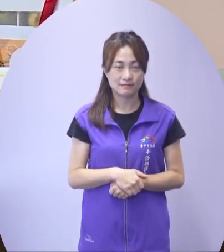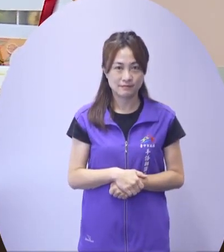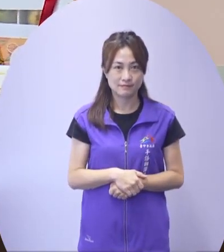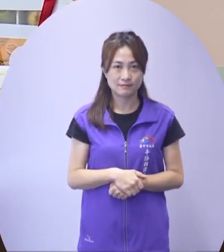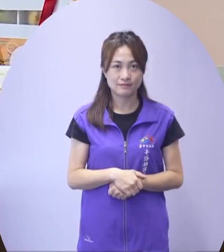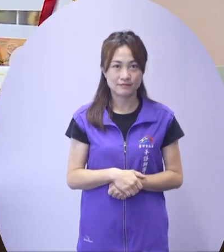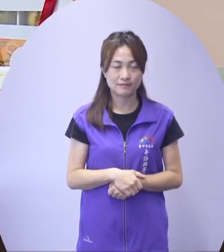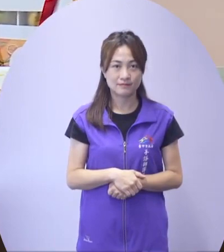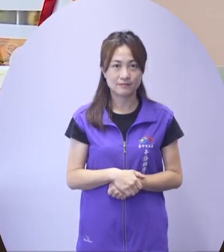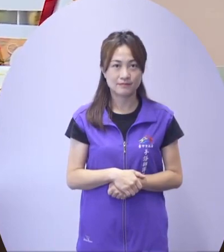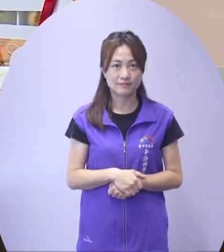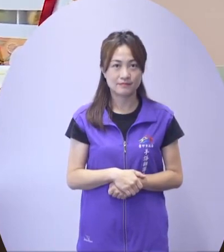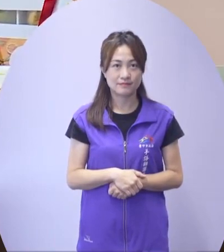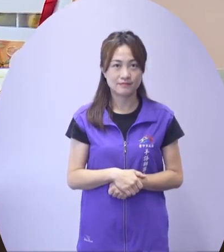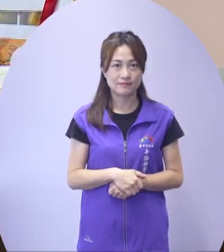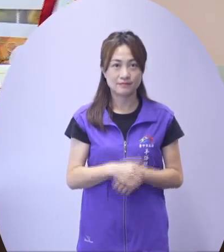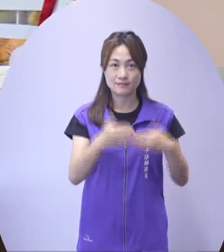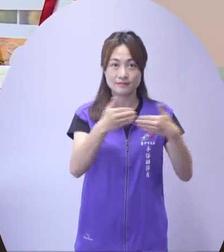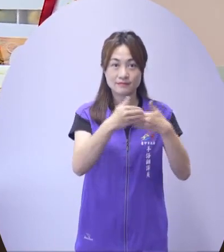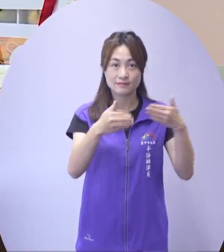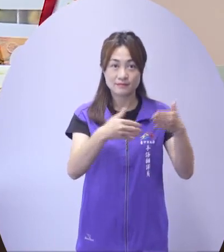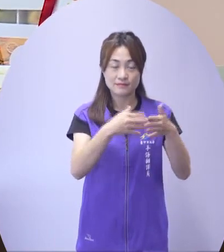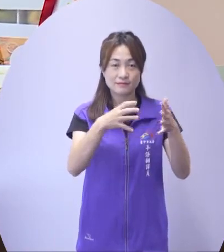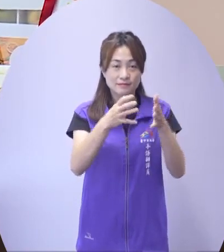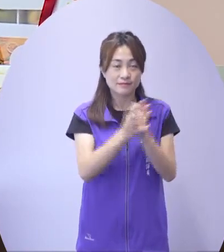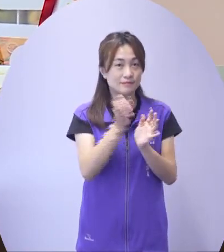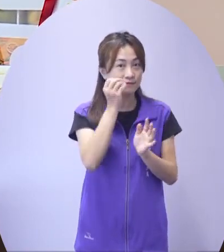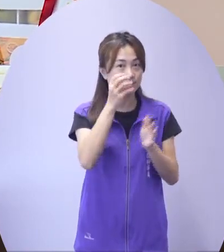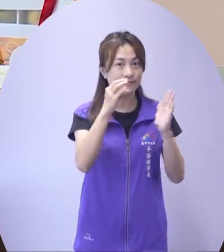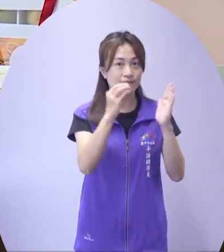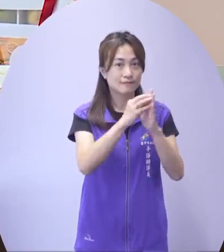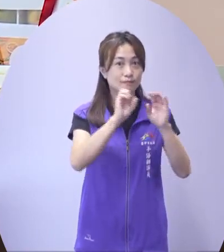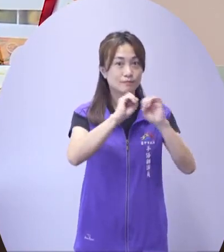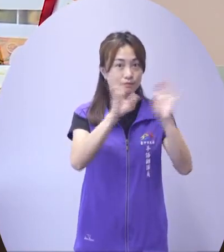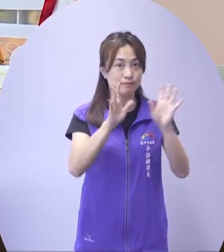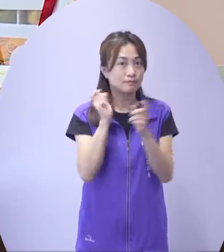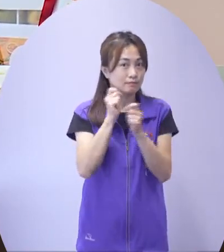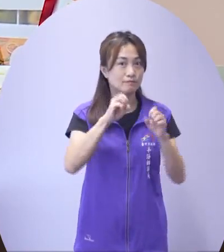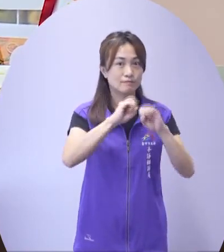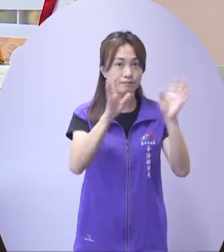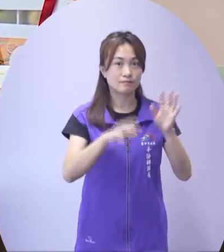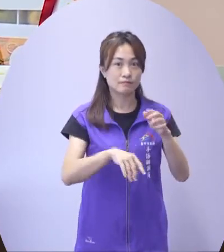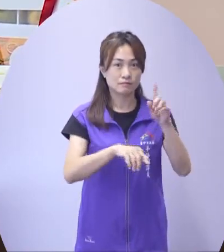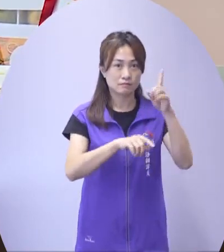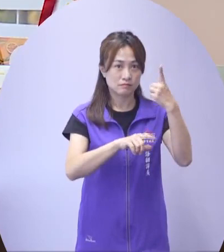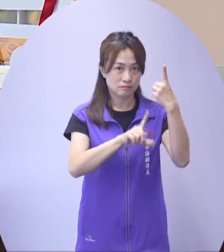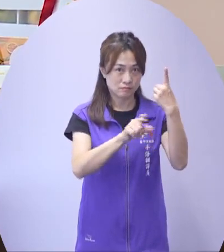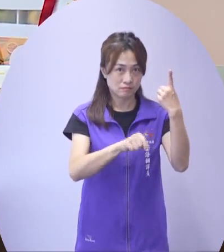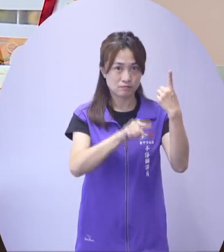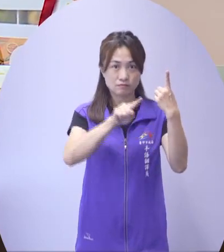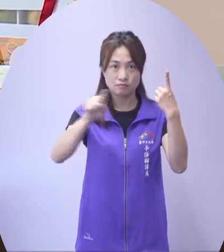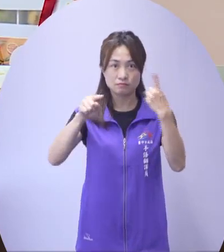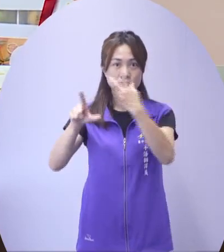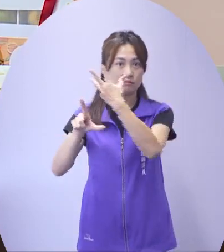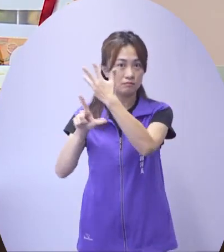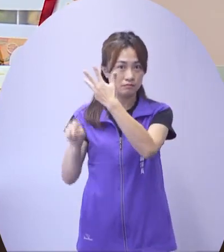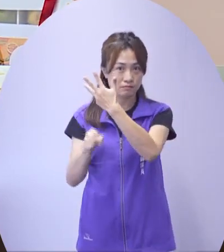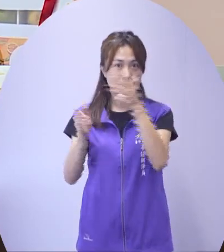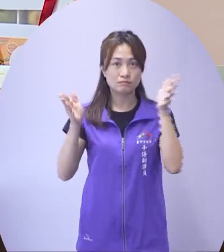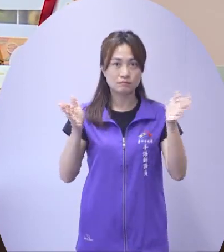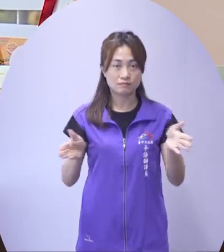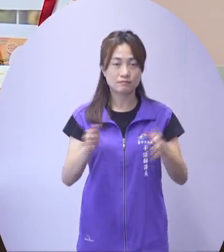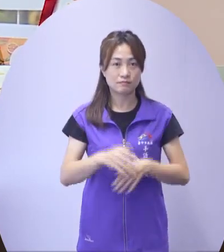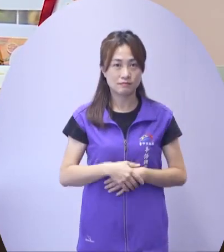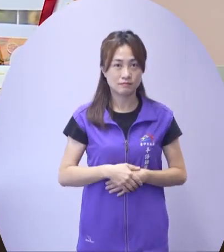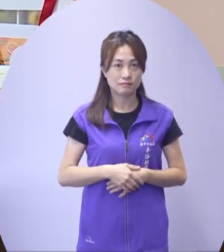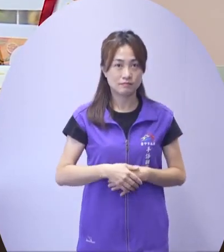个根据交通部观光局公布，最近公布一到八月份，就是结算到八月份，那